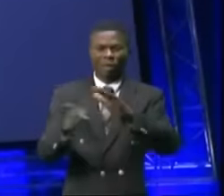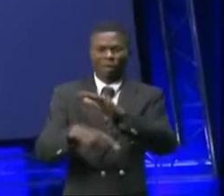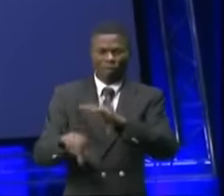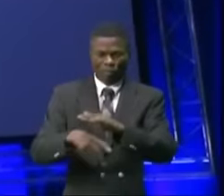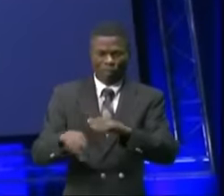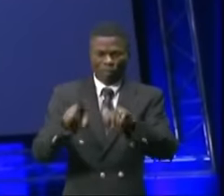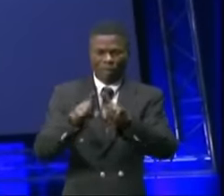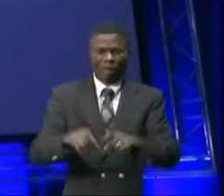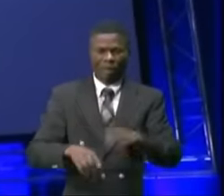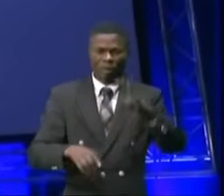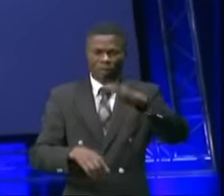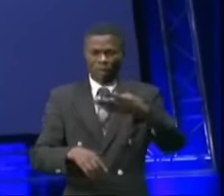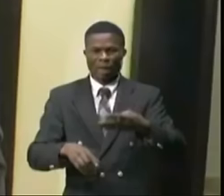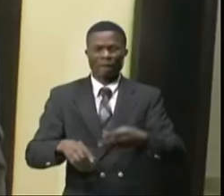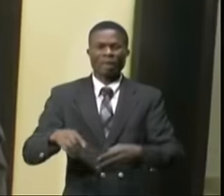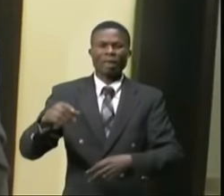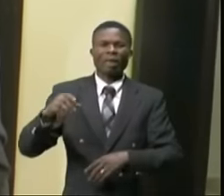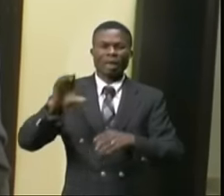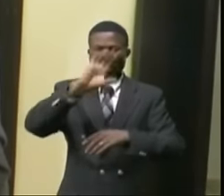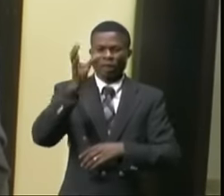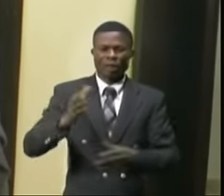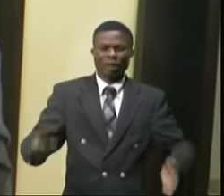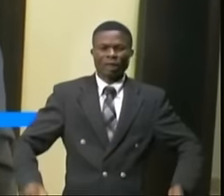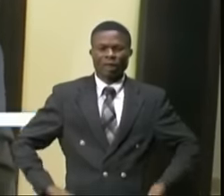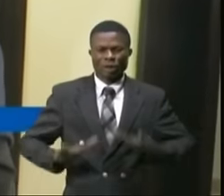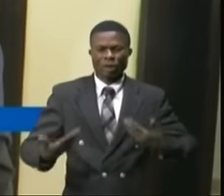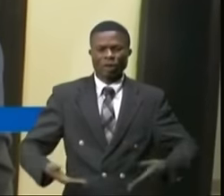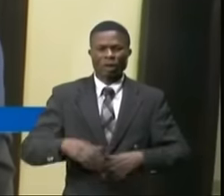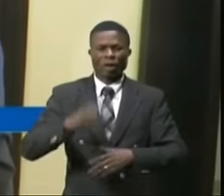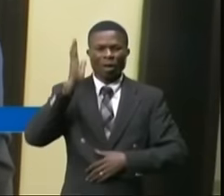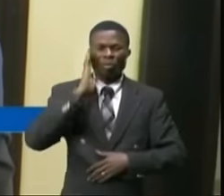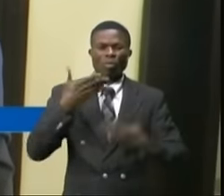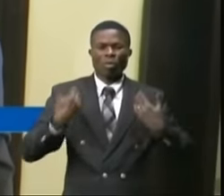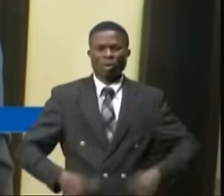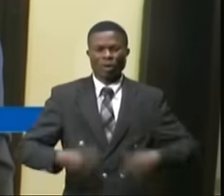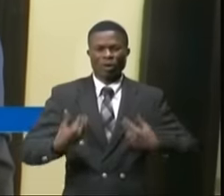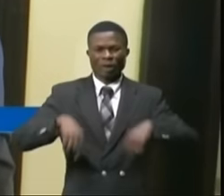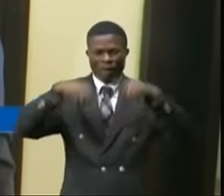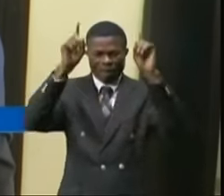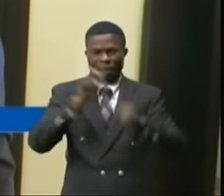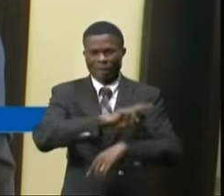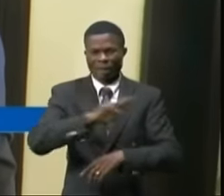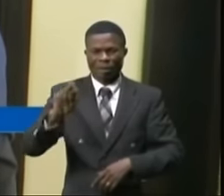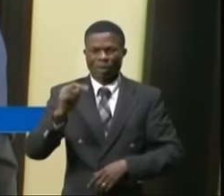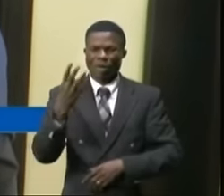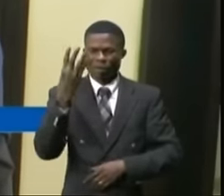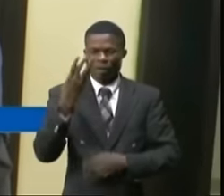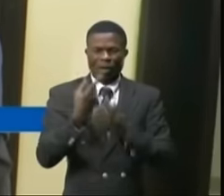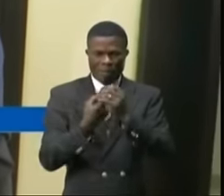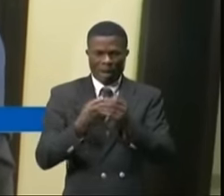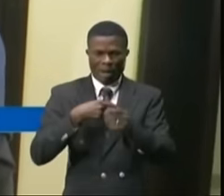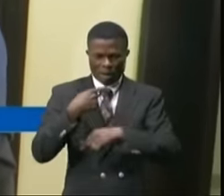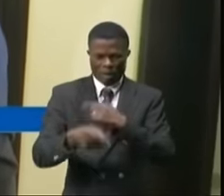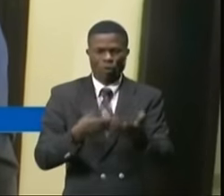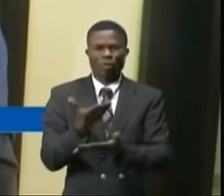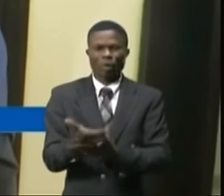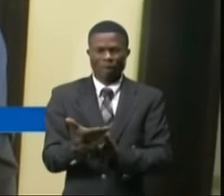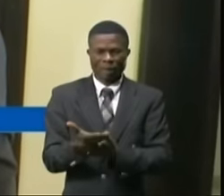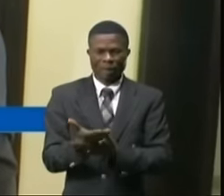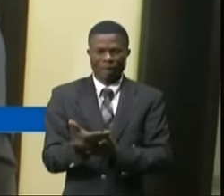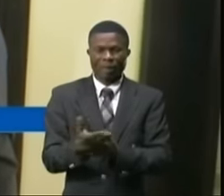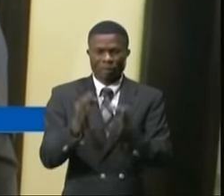leur disons vraiment joyeux Noël et bonne année pour cette année 2024 qui va bientôt